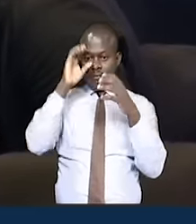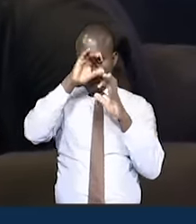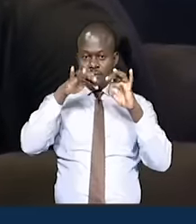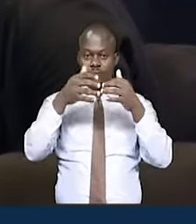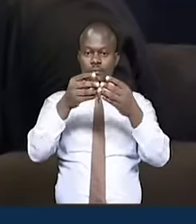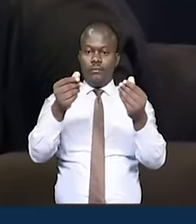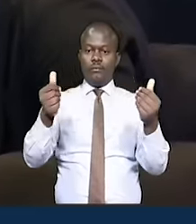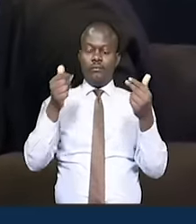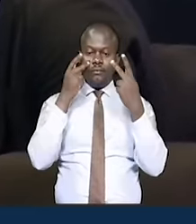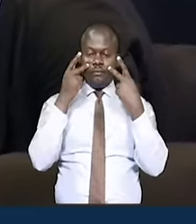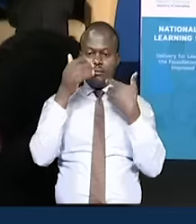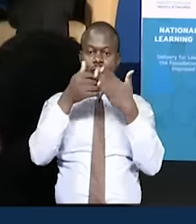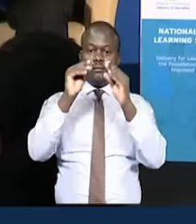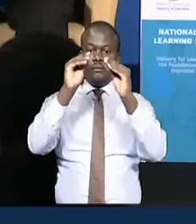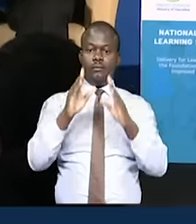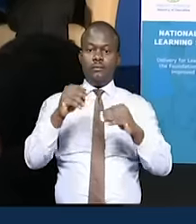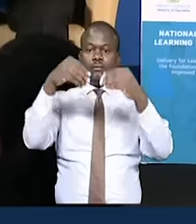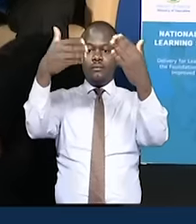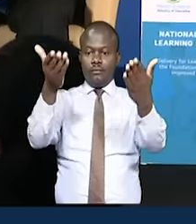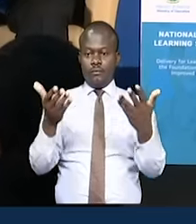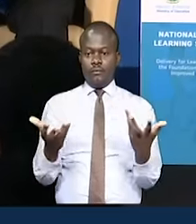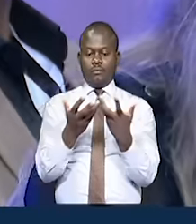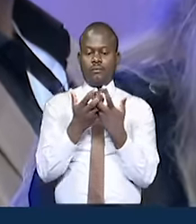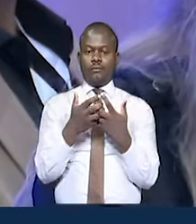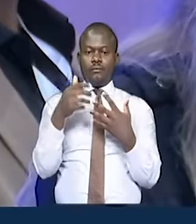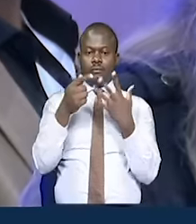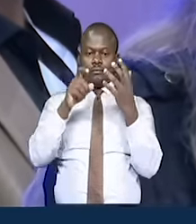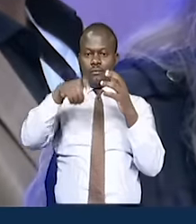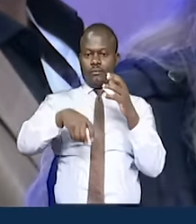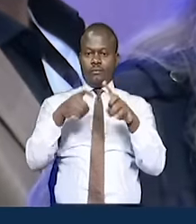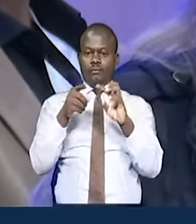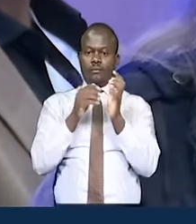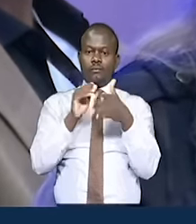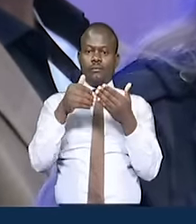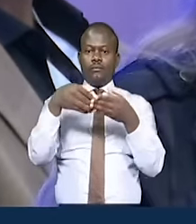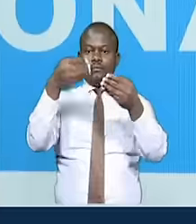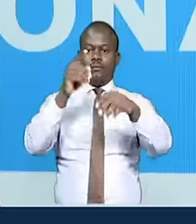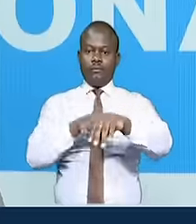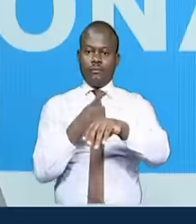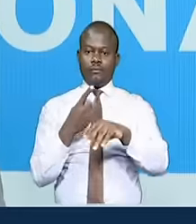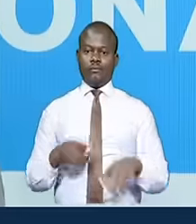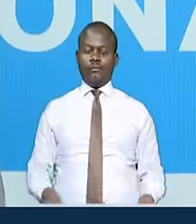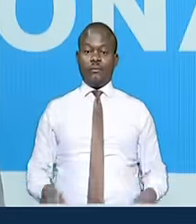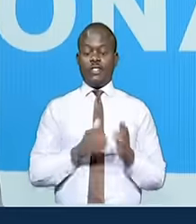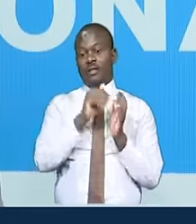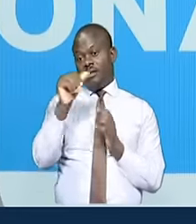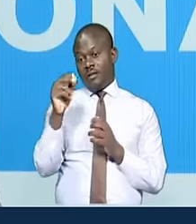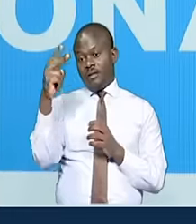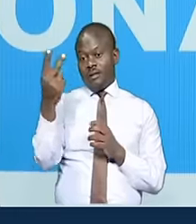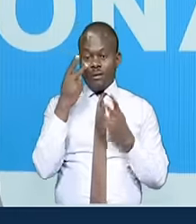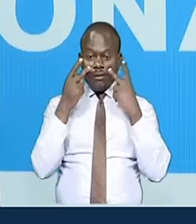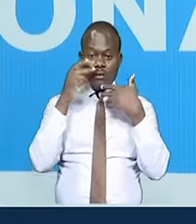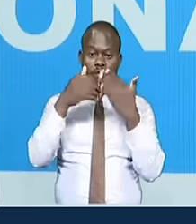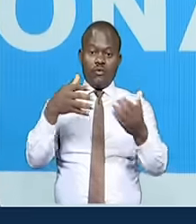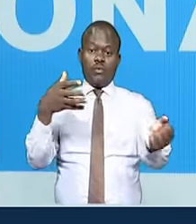umuti, nko kureba n'ibinyigisho zitangwa zijyanye n'ibikenewe ndetse zitangwa ku gihe. Ikindi cya kabiri tureba ni ubushobozi